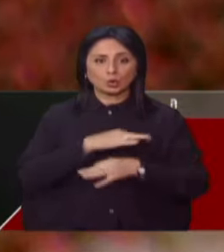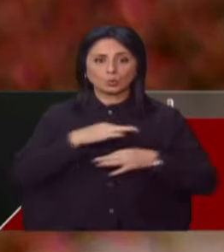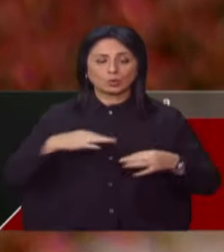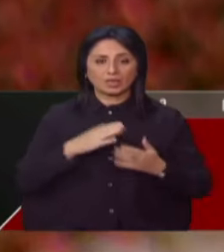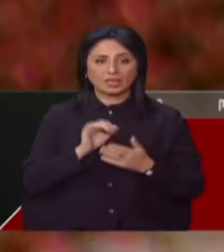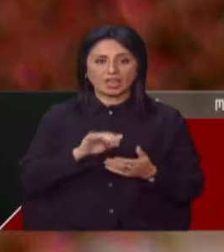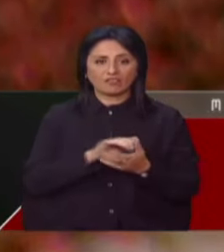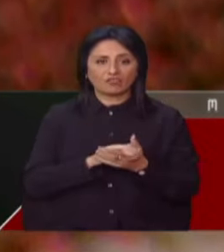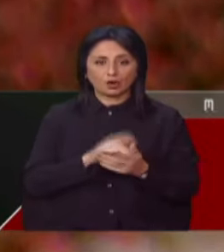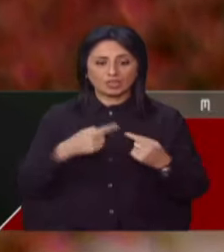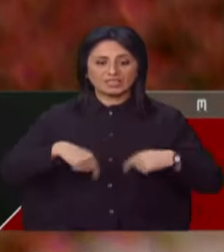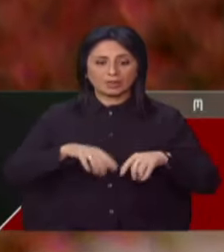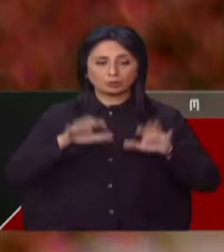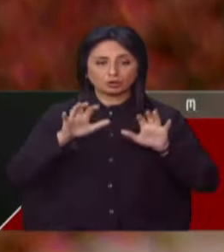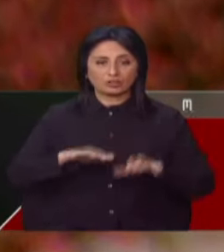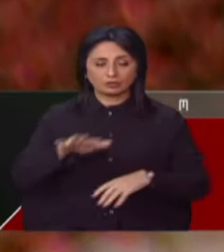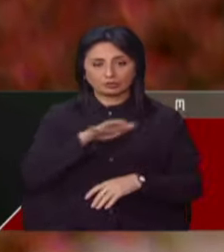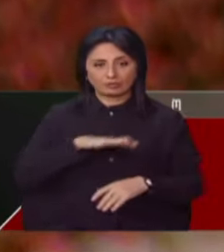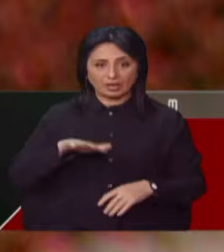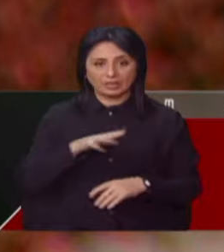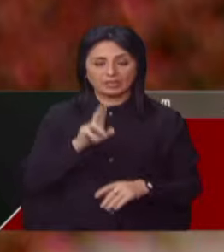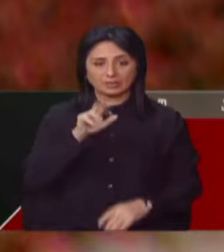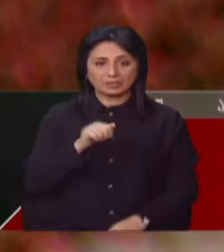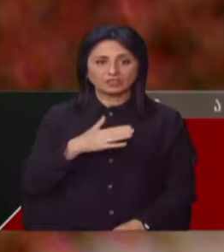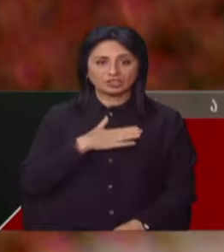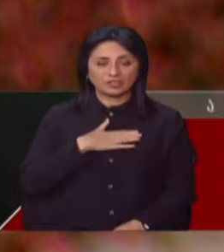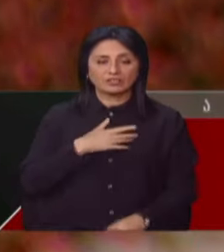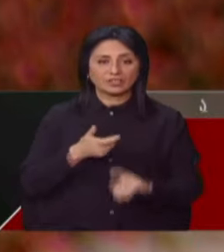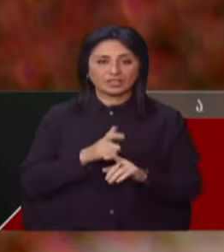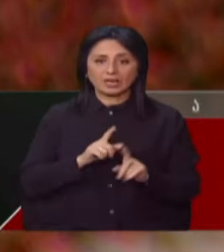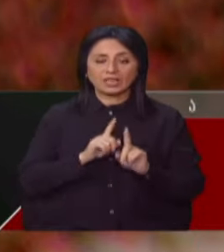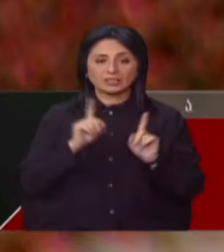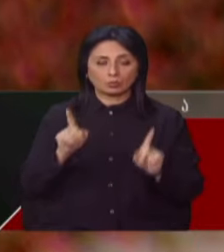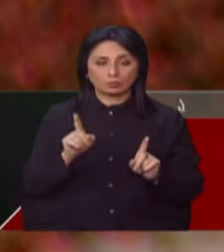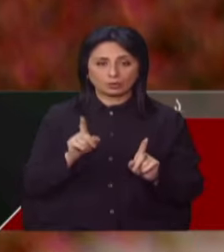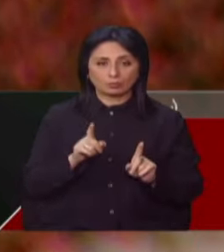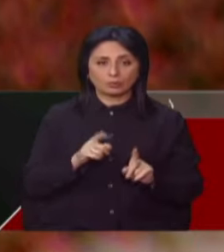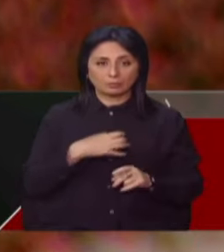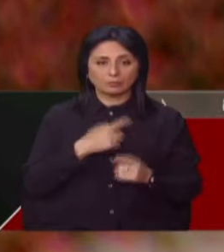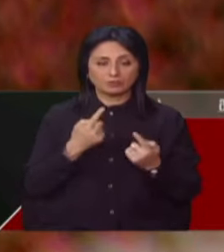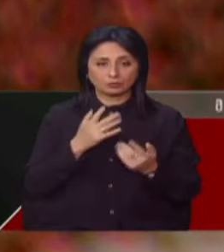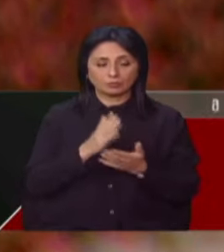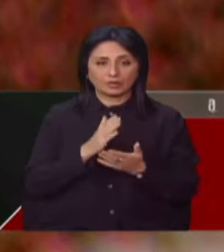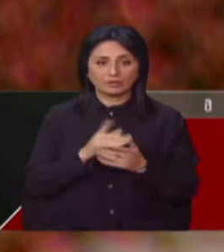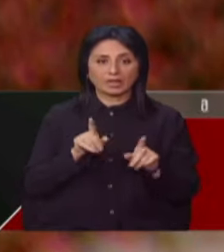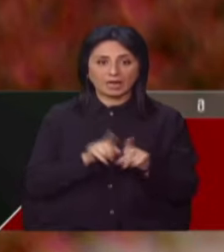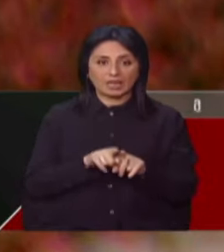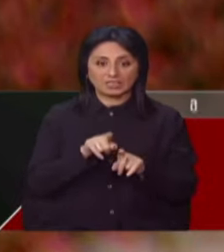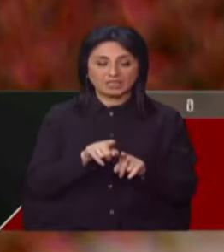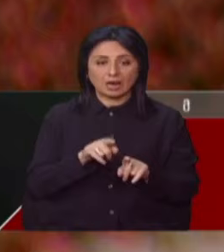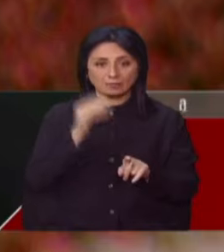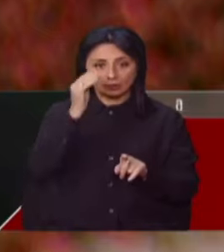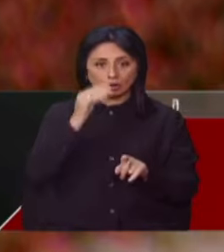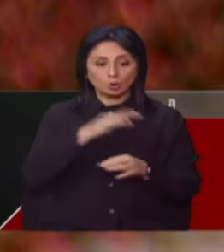არის ევროკავშირის საბჭოს თავმჯდომარე ქვეყანა და ჩვენთვისაც ამას განსაკუთრებული მნიშვნელობა აქვს. სწორედ ამ